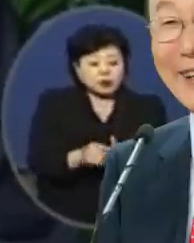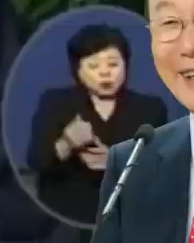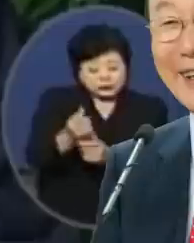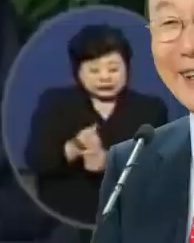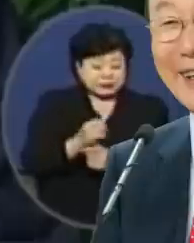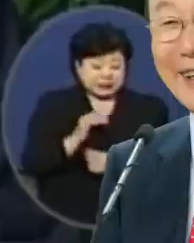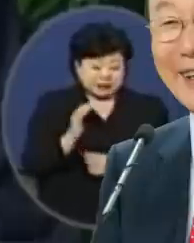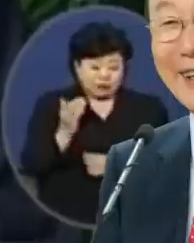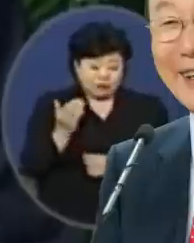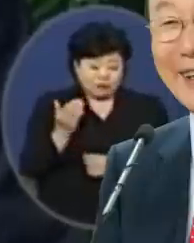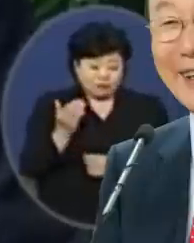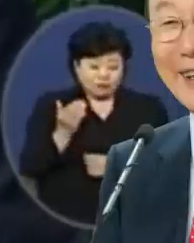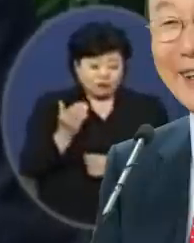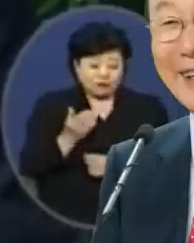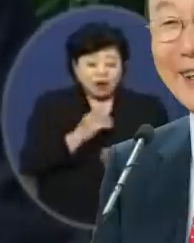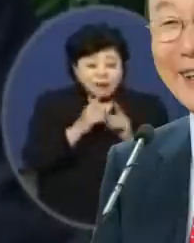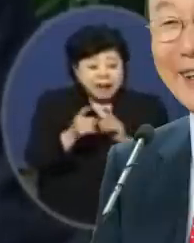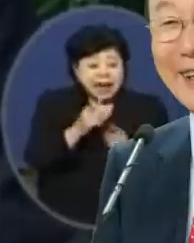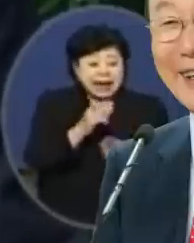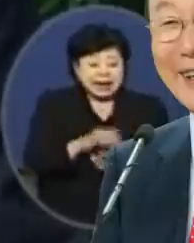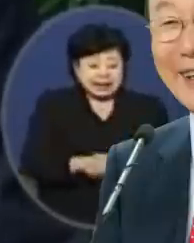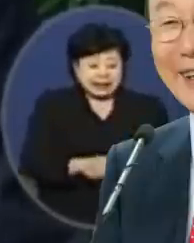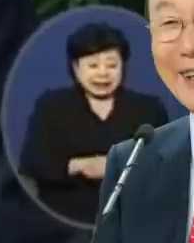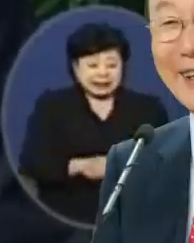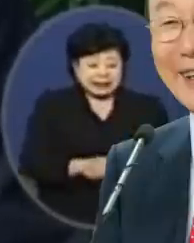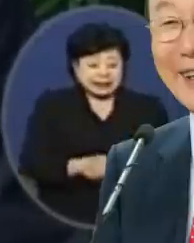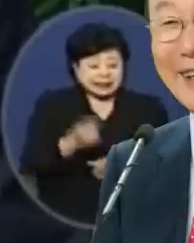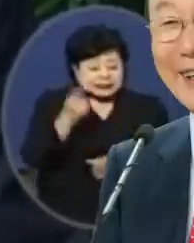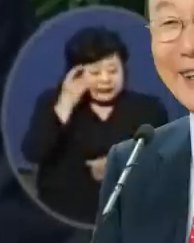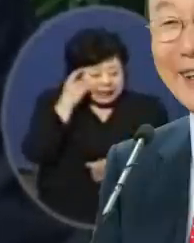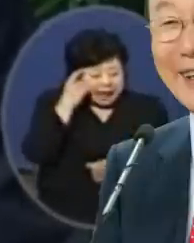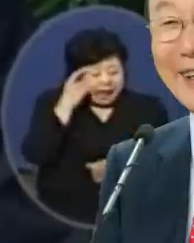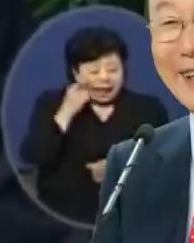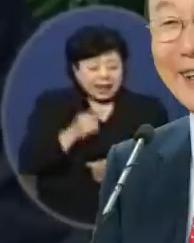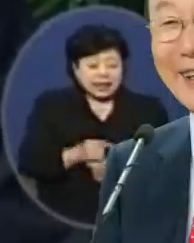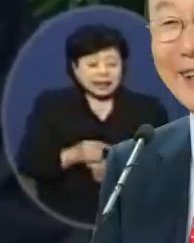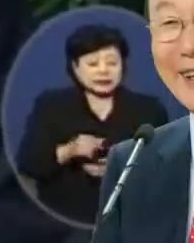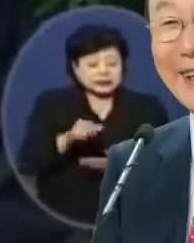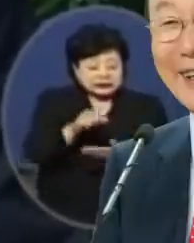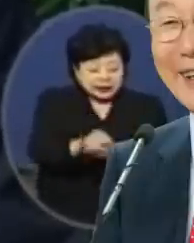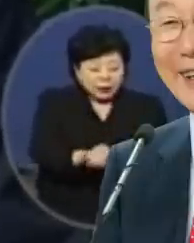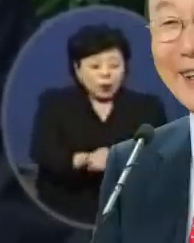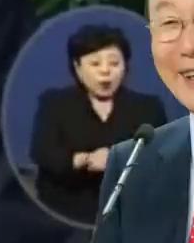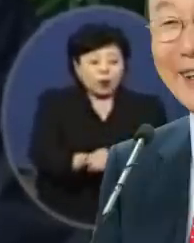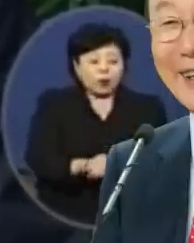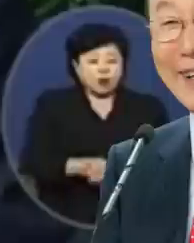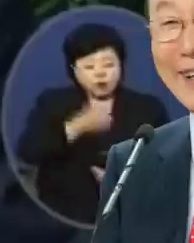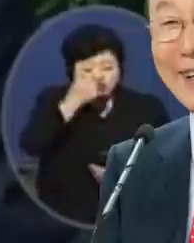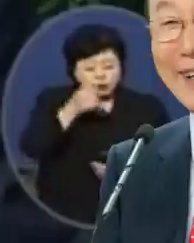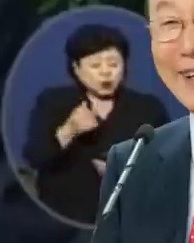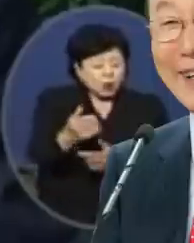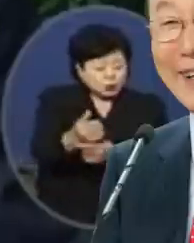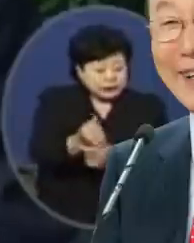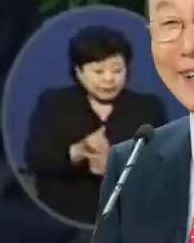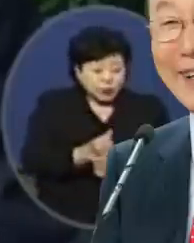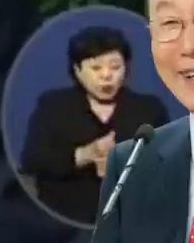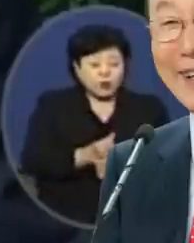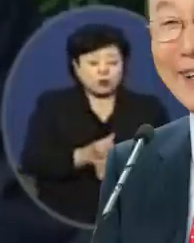붙잡히게 되는 것입니다. 말이 생각도 잡고 있을 수가 있고 꿈도 잡고 있을 수가